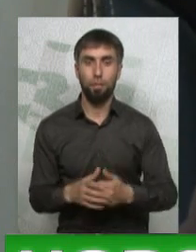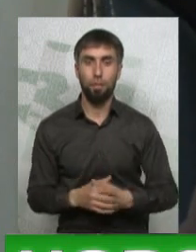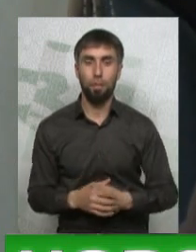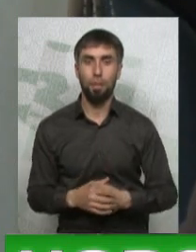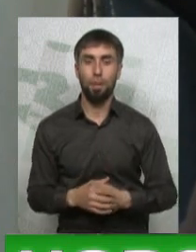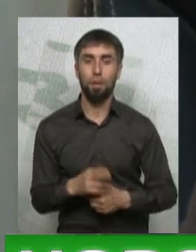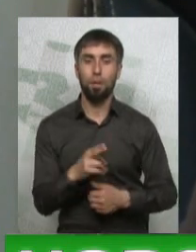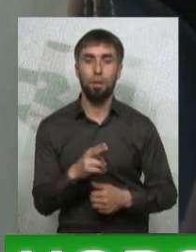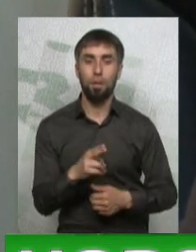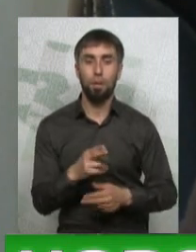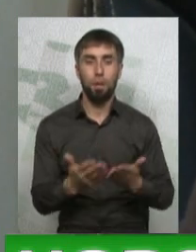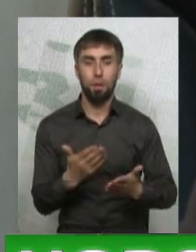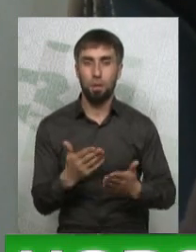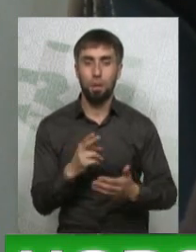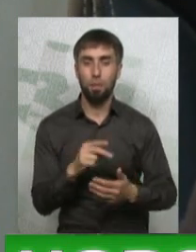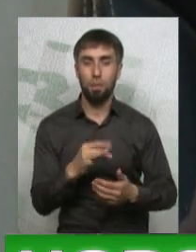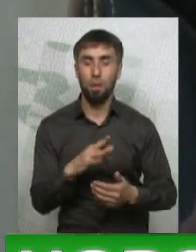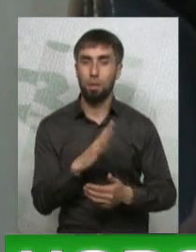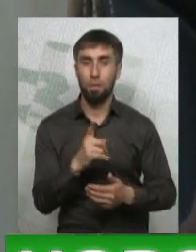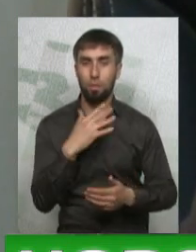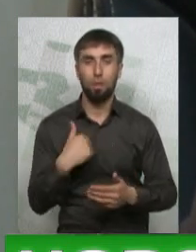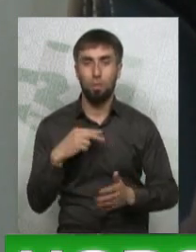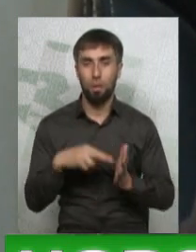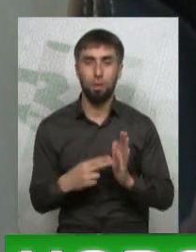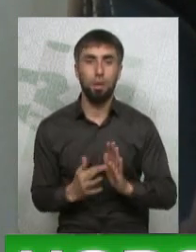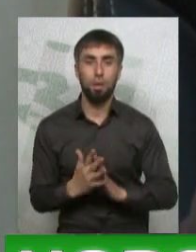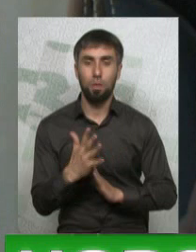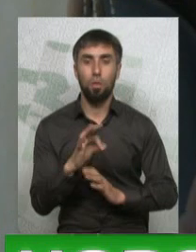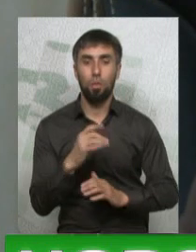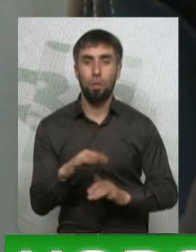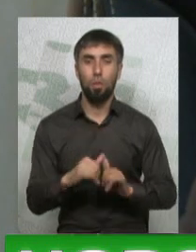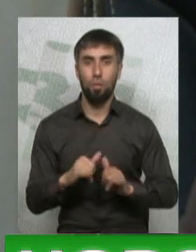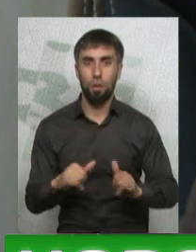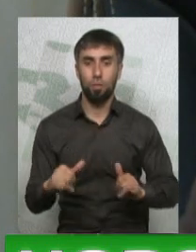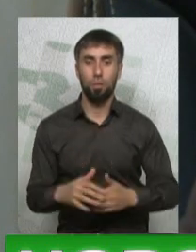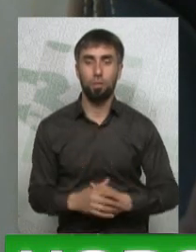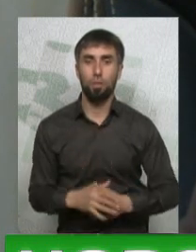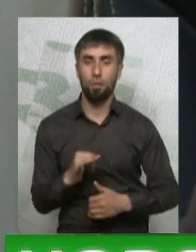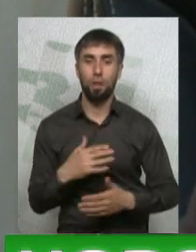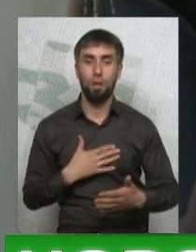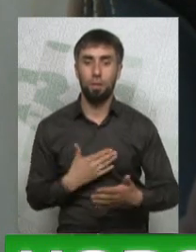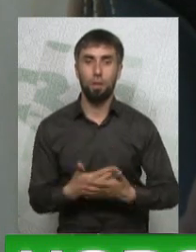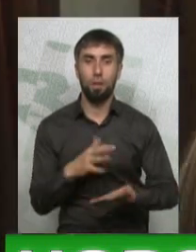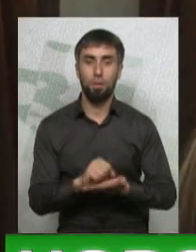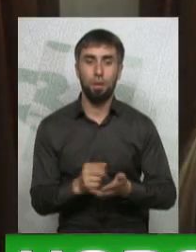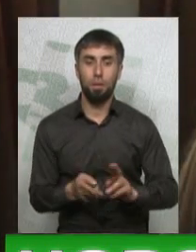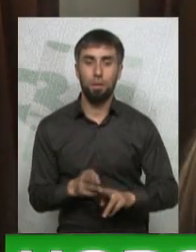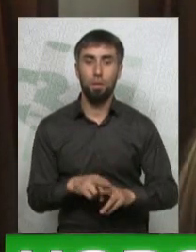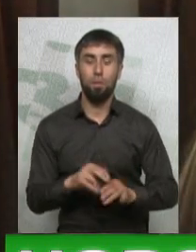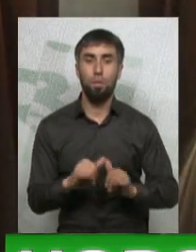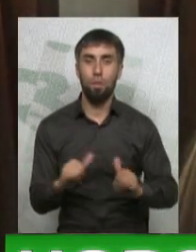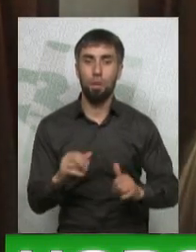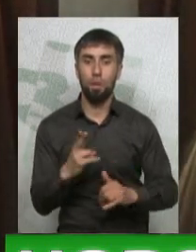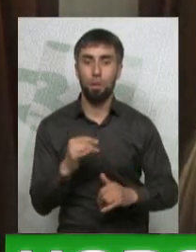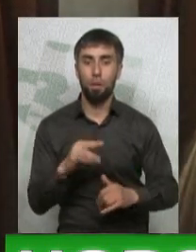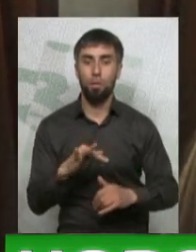даже докапитализации не будет, мы планируем наращивать, объемы увеличивать и активно занимаемся этим. Увеличить